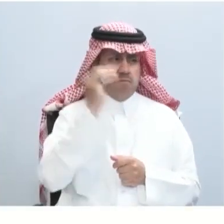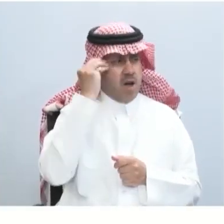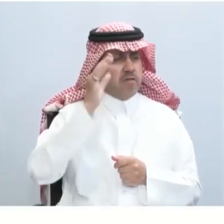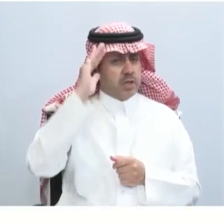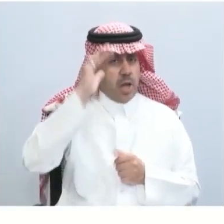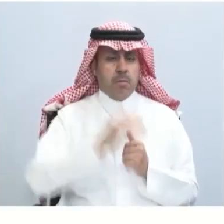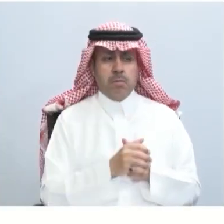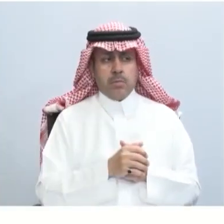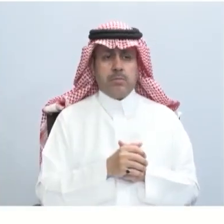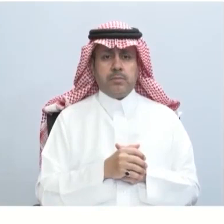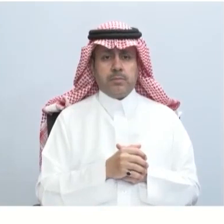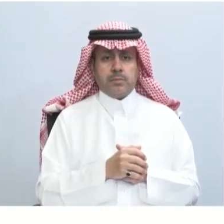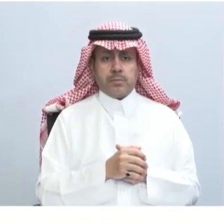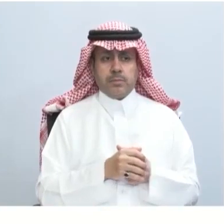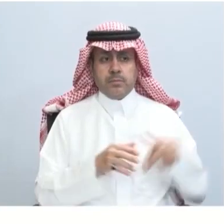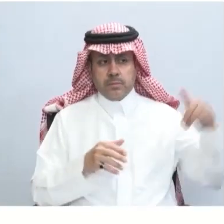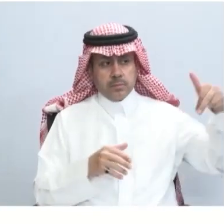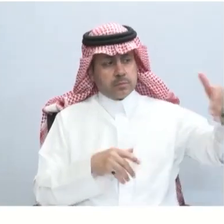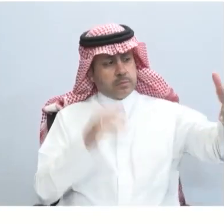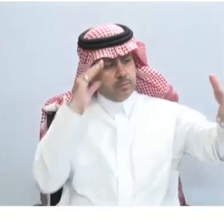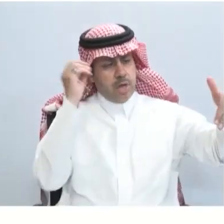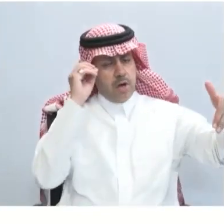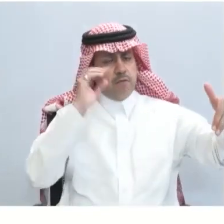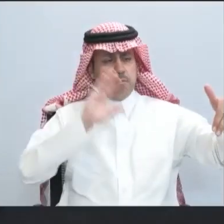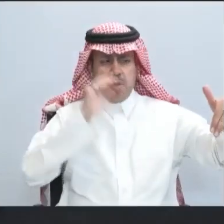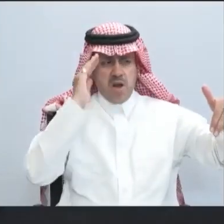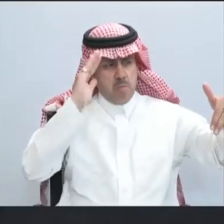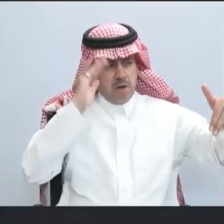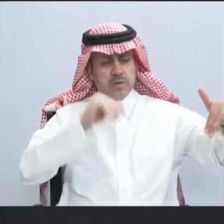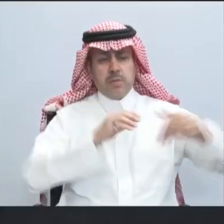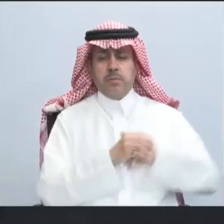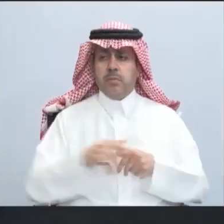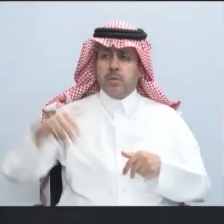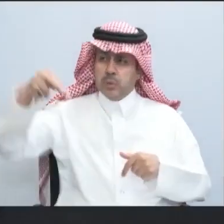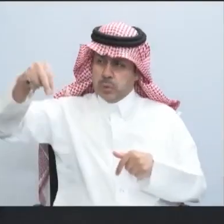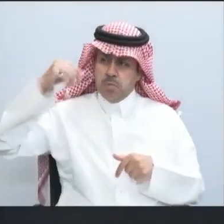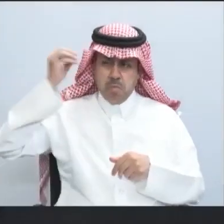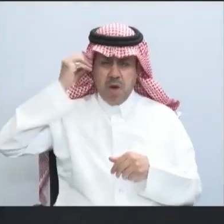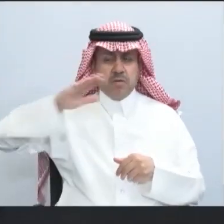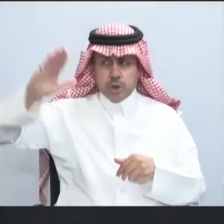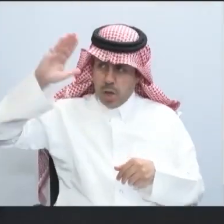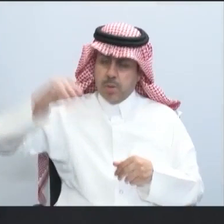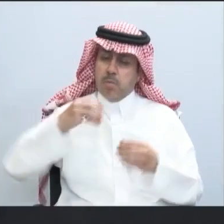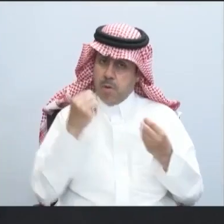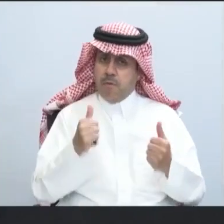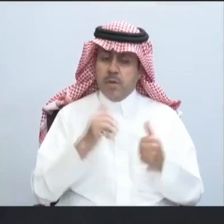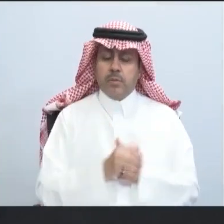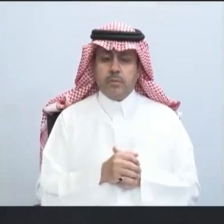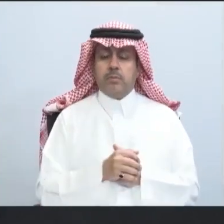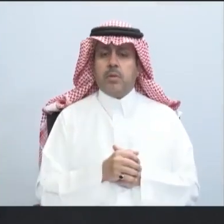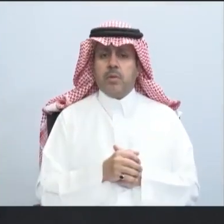لم تعرف وللاسف ابنائي وبناتي مما يدور بيننا